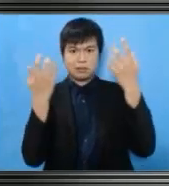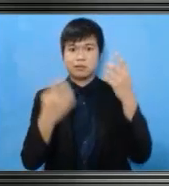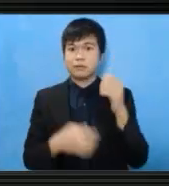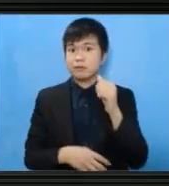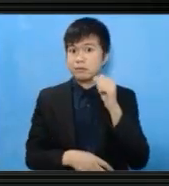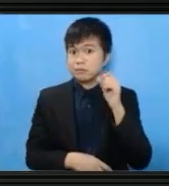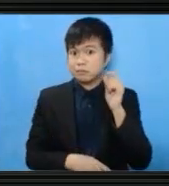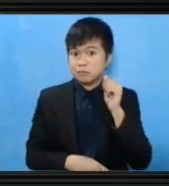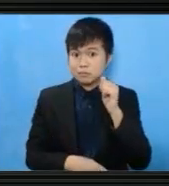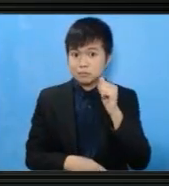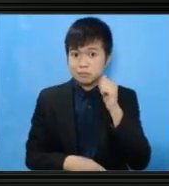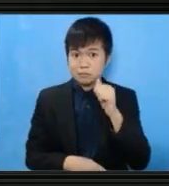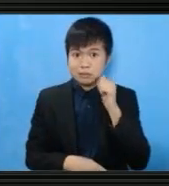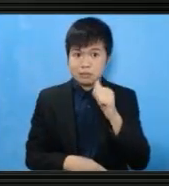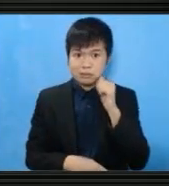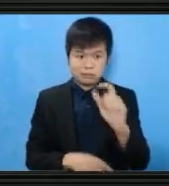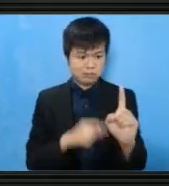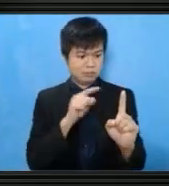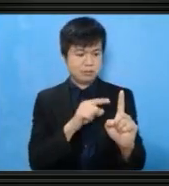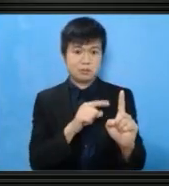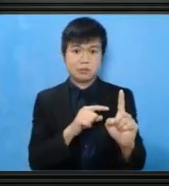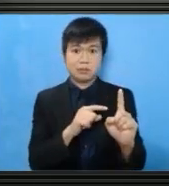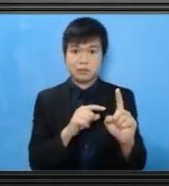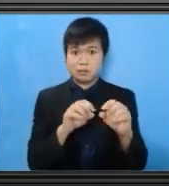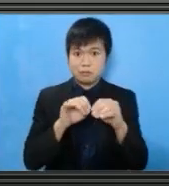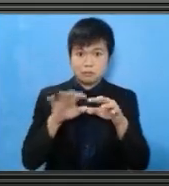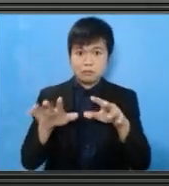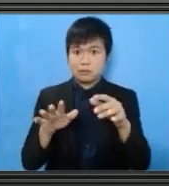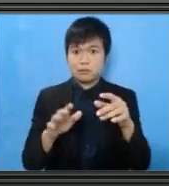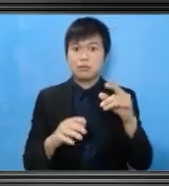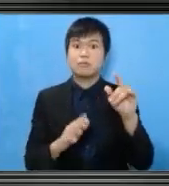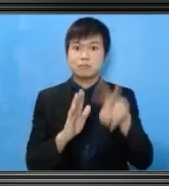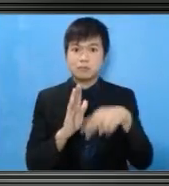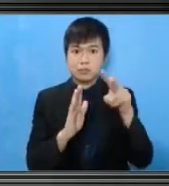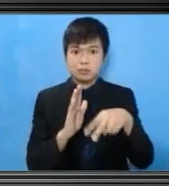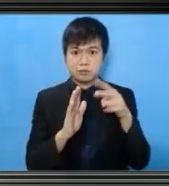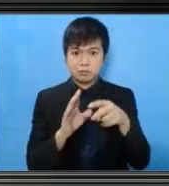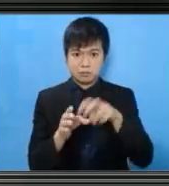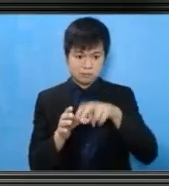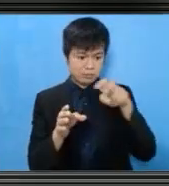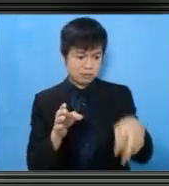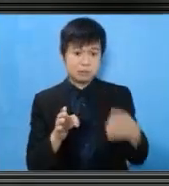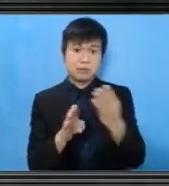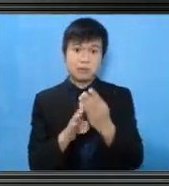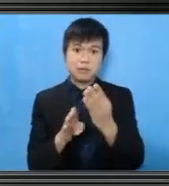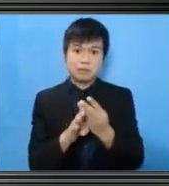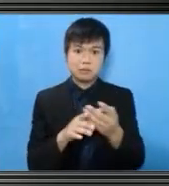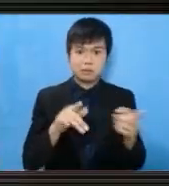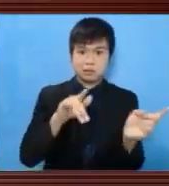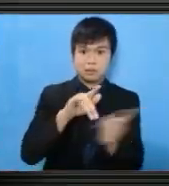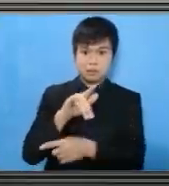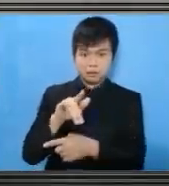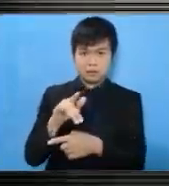viral video. Matapos pababayin sa bus at pagmultahin pa dahil sa hindi rin pagsusuot ng face shield.